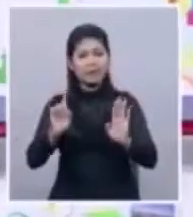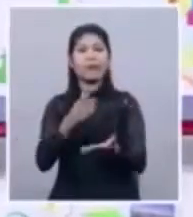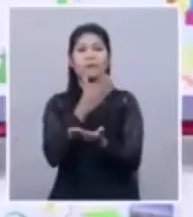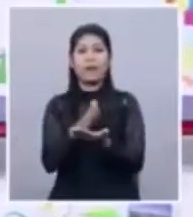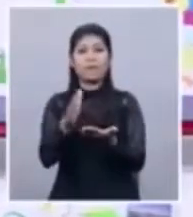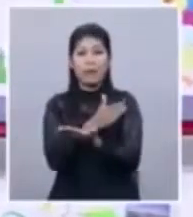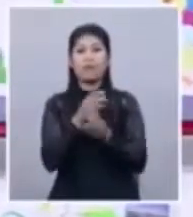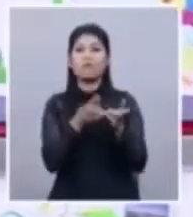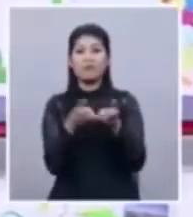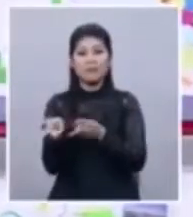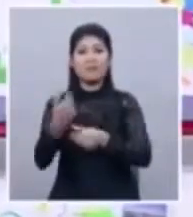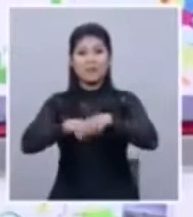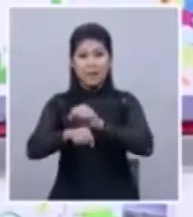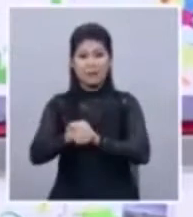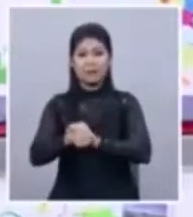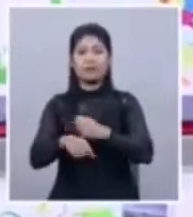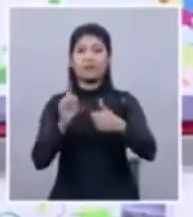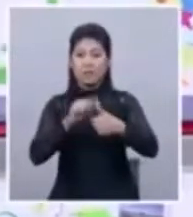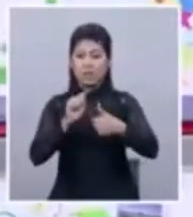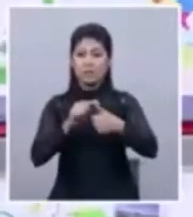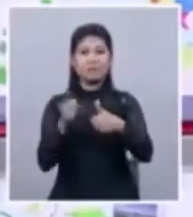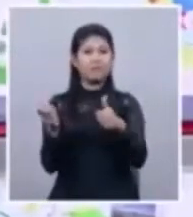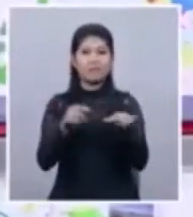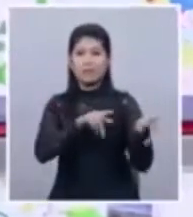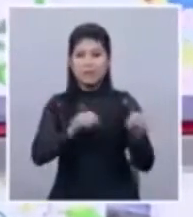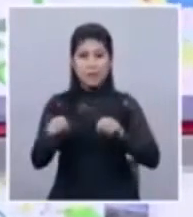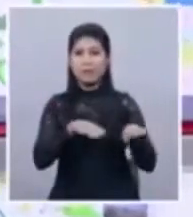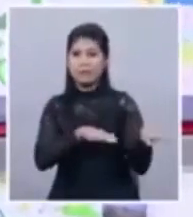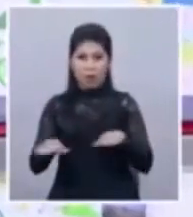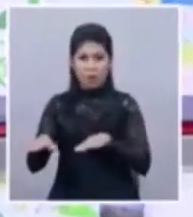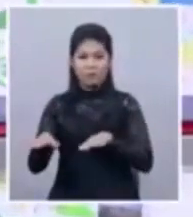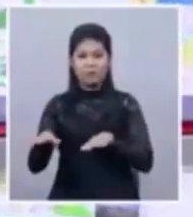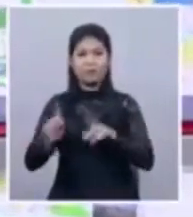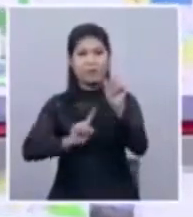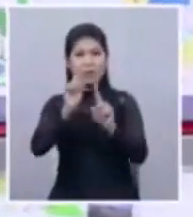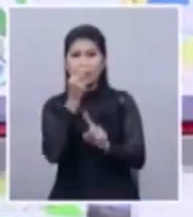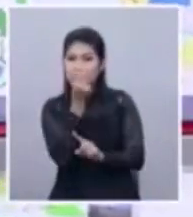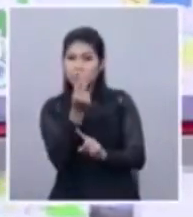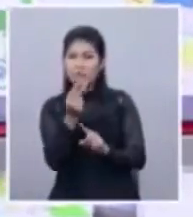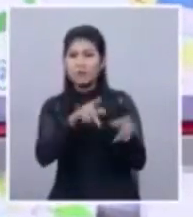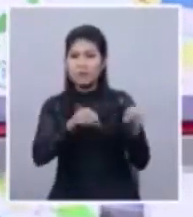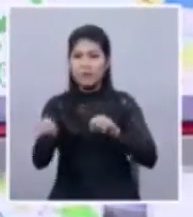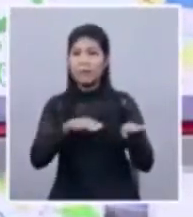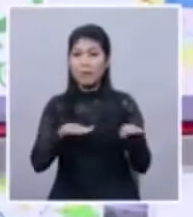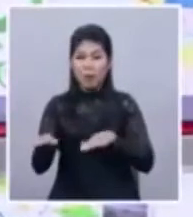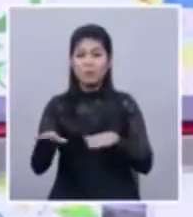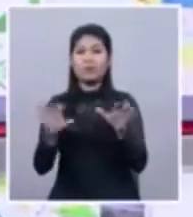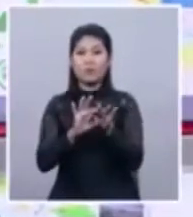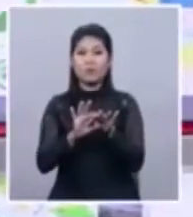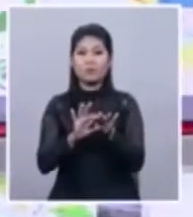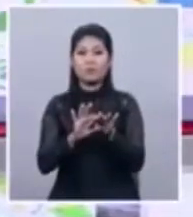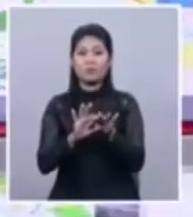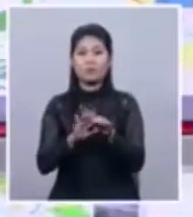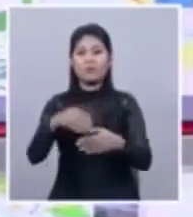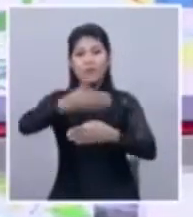ธีการเลยว่านะครับหนึ่งเราจะเตรียมความพร้อมและคาดการณ์อย่างไรเตรียมความพร้อมก็คือหนึ่งในเรื่องของความมั่นคง